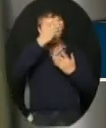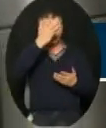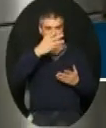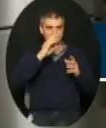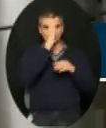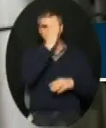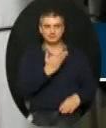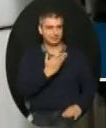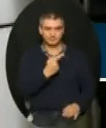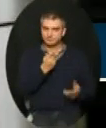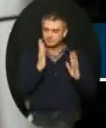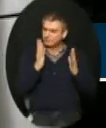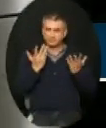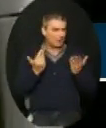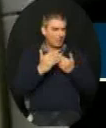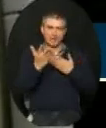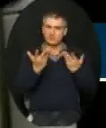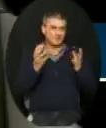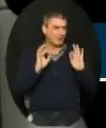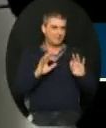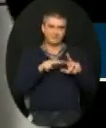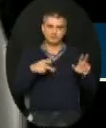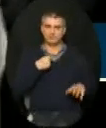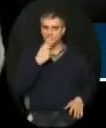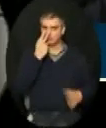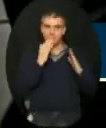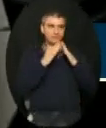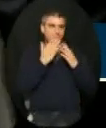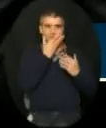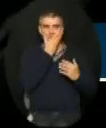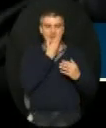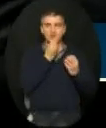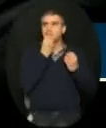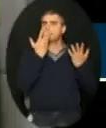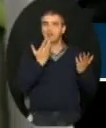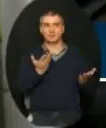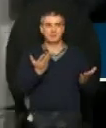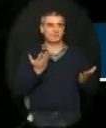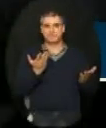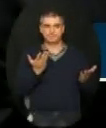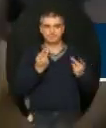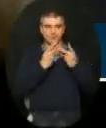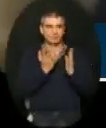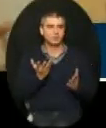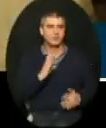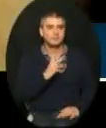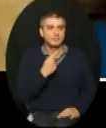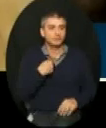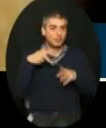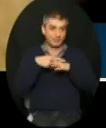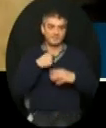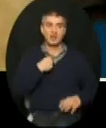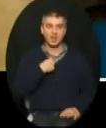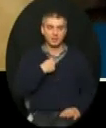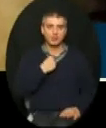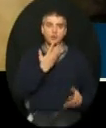ויתקן את הסדק. זה כל כך רחוק מהמציאות, וגם תראה את הבית היפהפה והמדהים הזה. לא משנה, מה שצורם לי